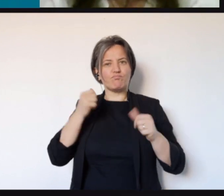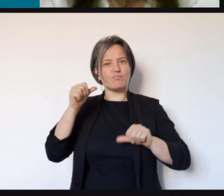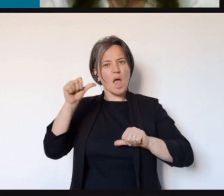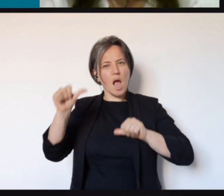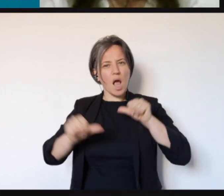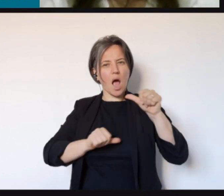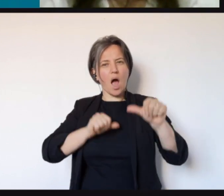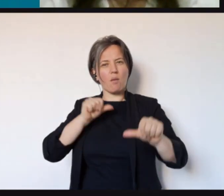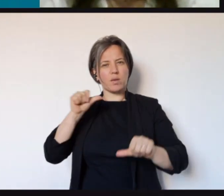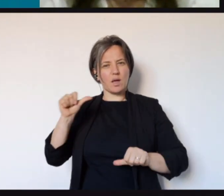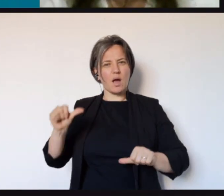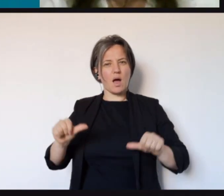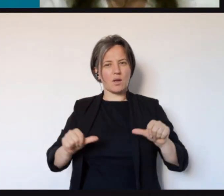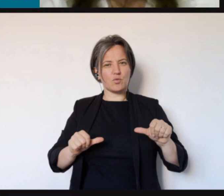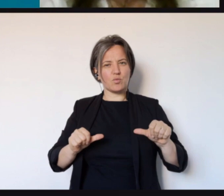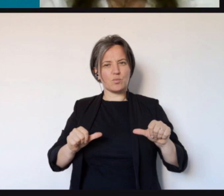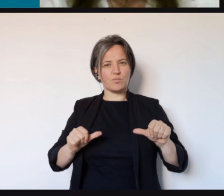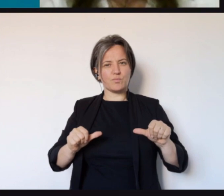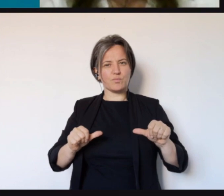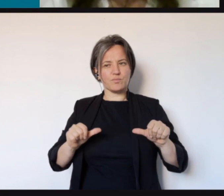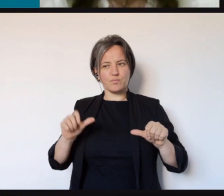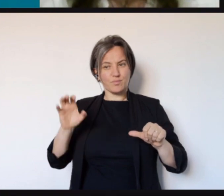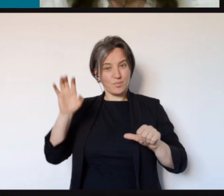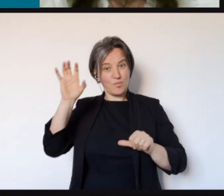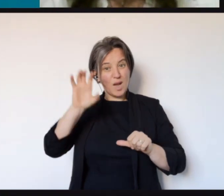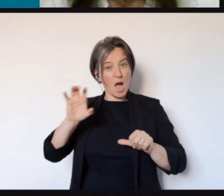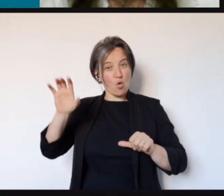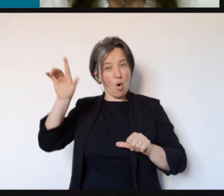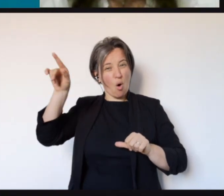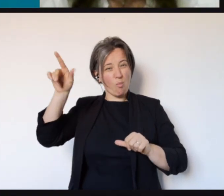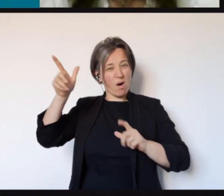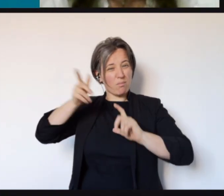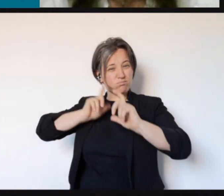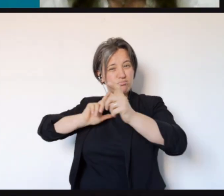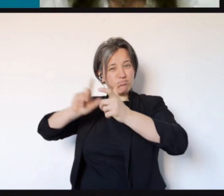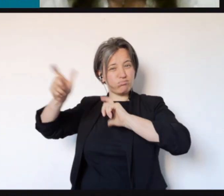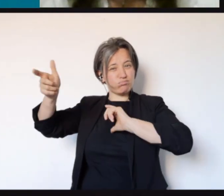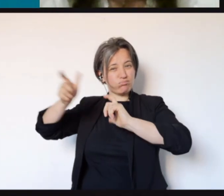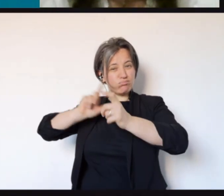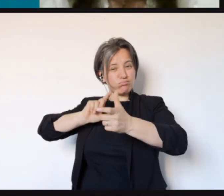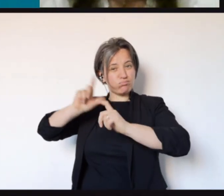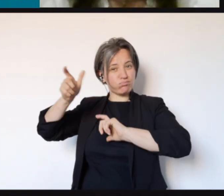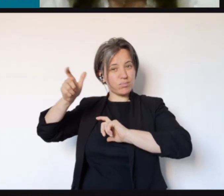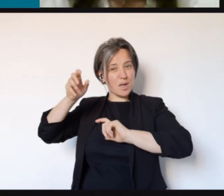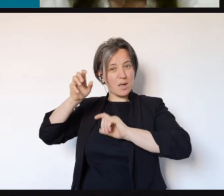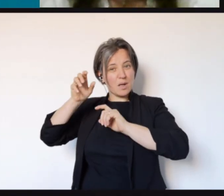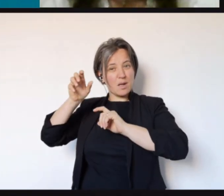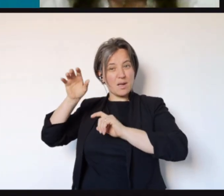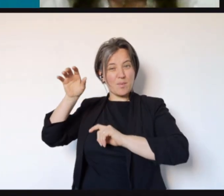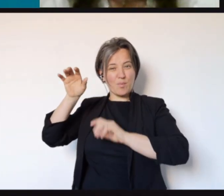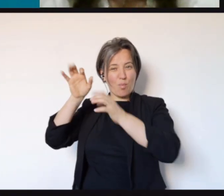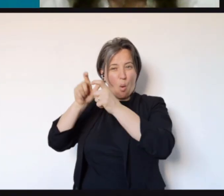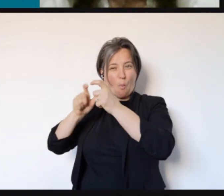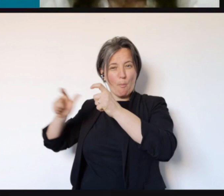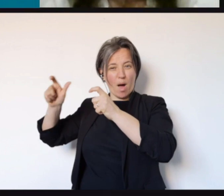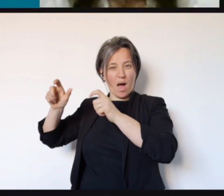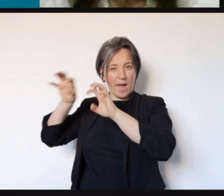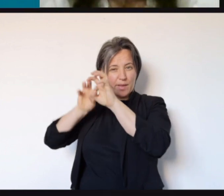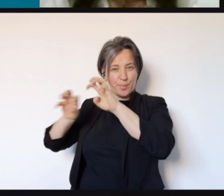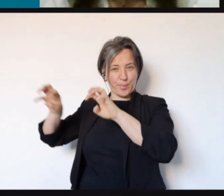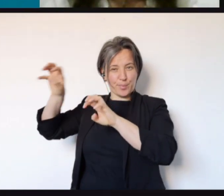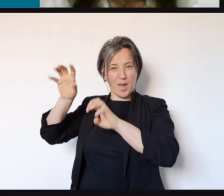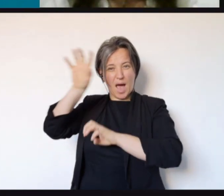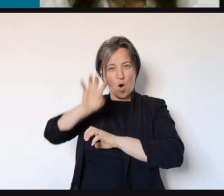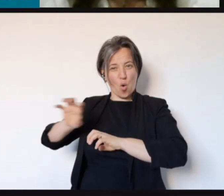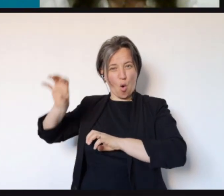si è aperto in maniera diversa il rapporto con l'Europa, tra i paesi e l'Europa, in particolare tra